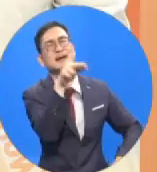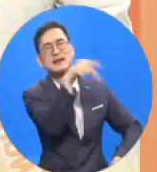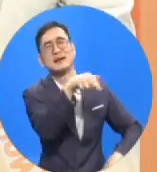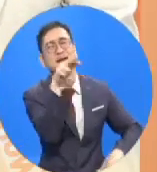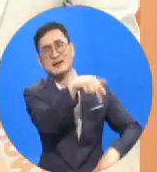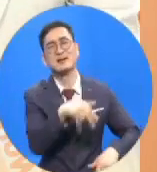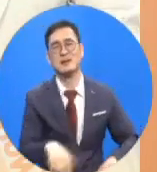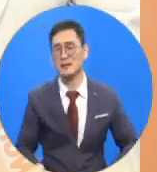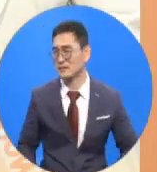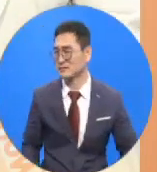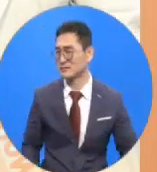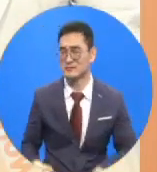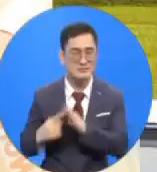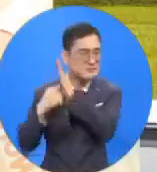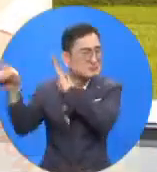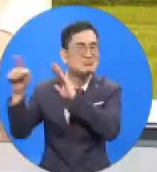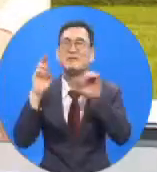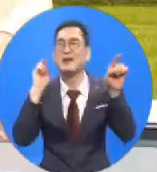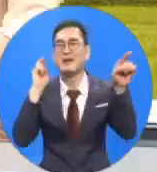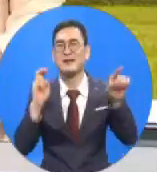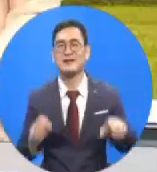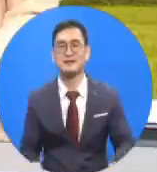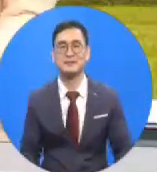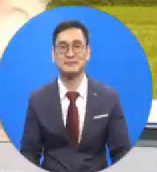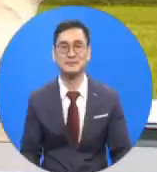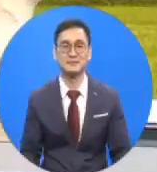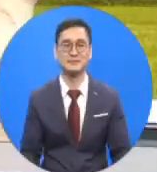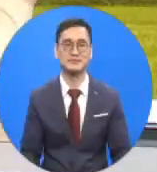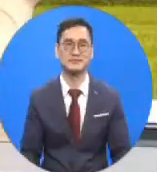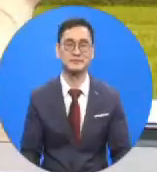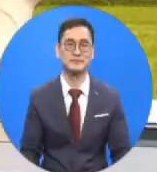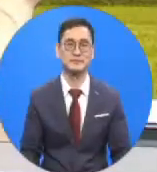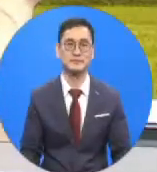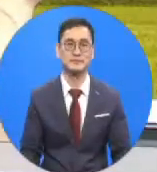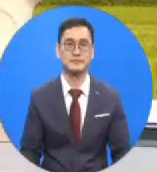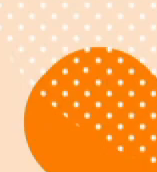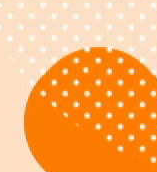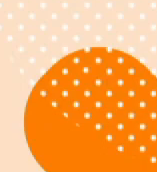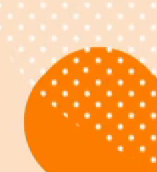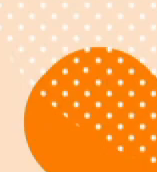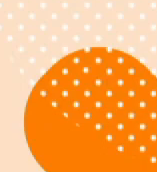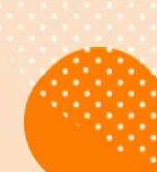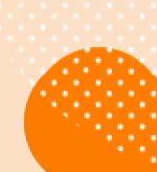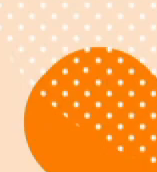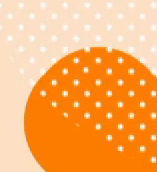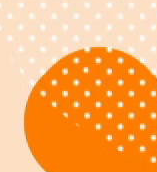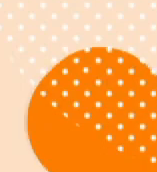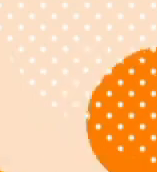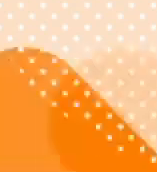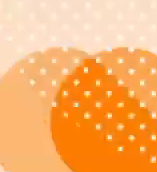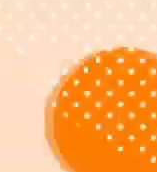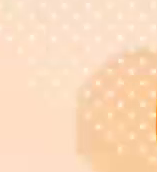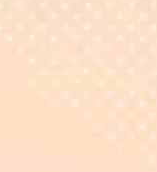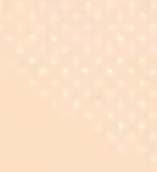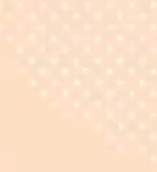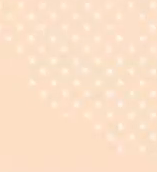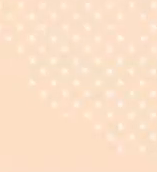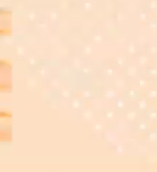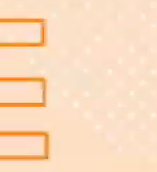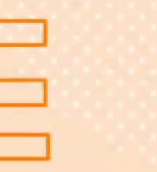어느세 뭔데 시켜 보겠습니다 다음 정치꾼 소식을 이어가겠습니다 네 번째 키워드는